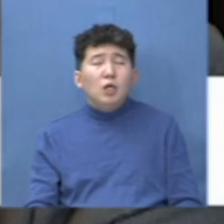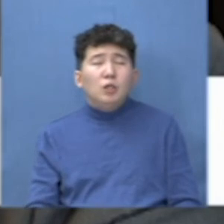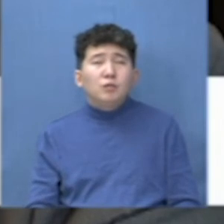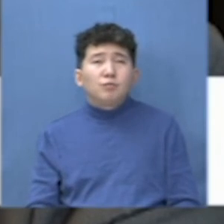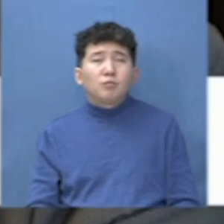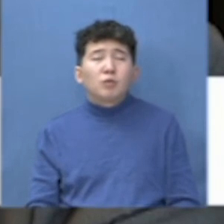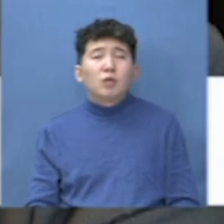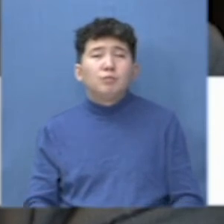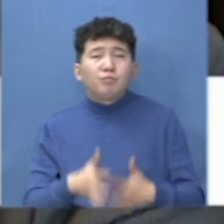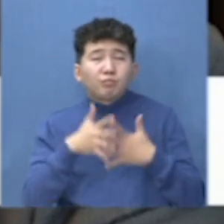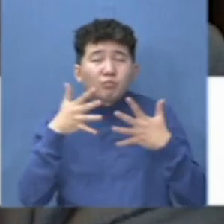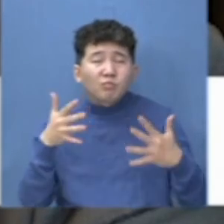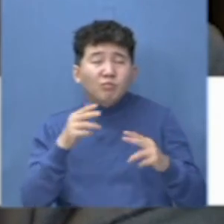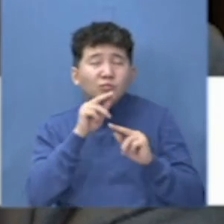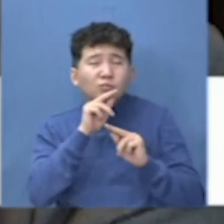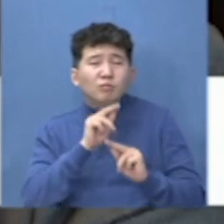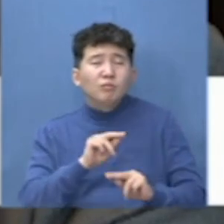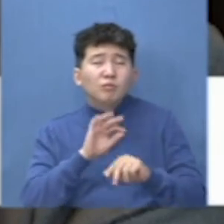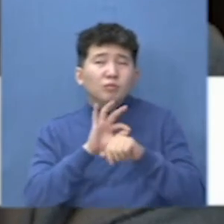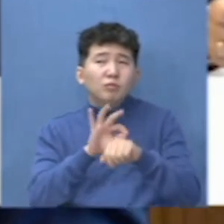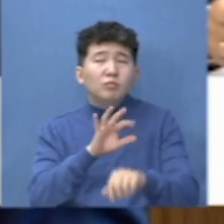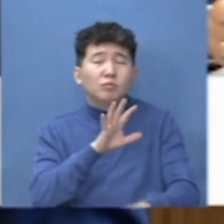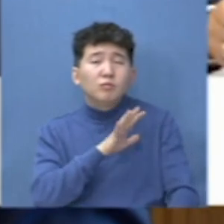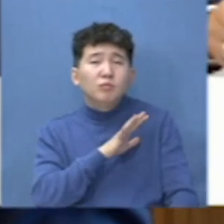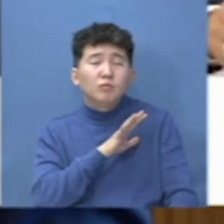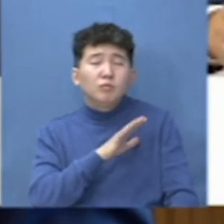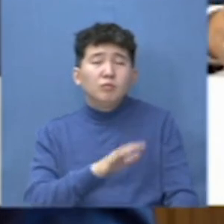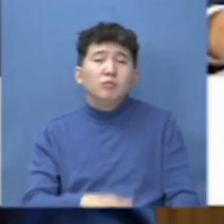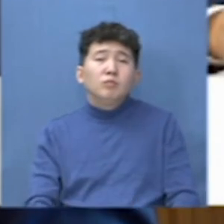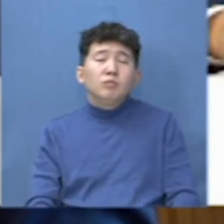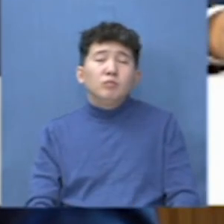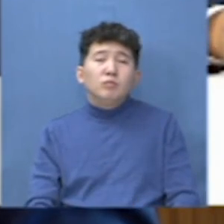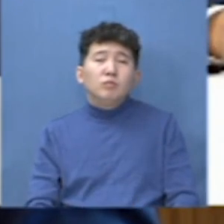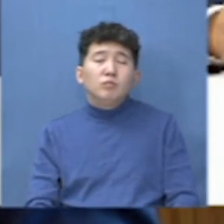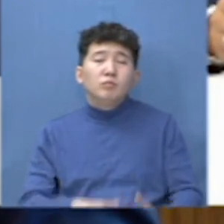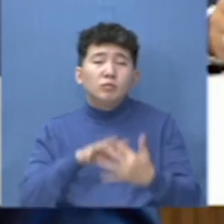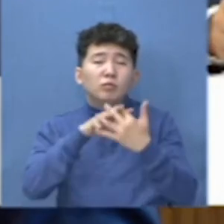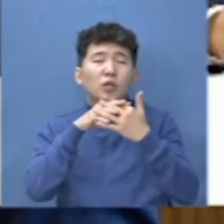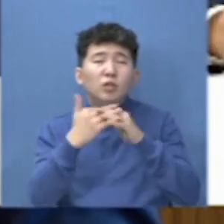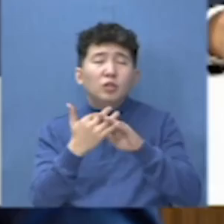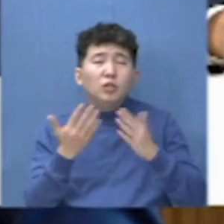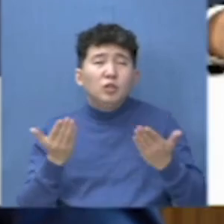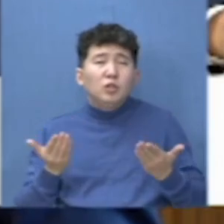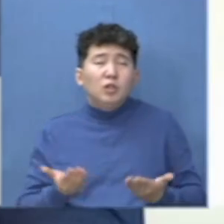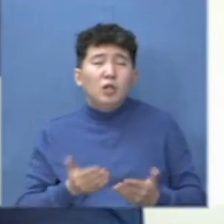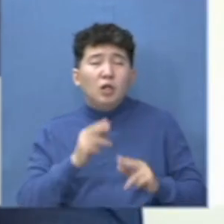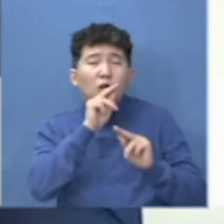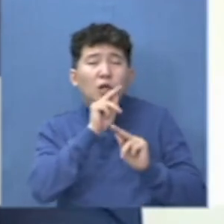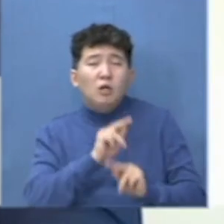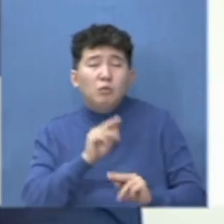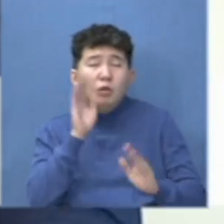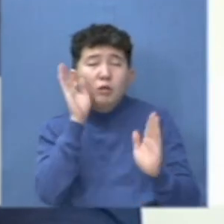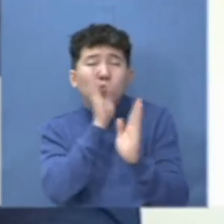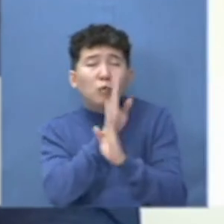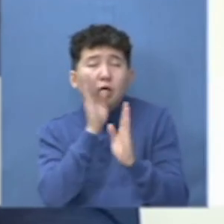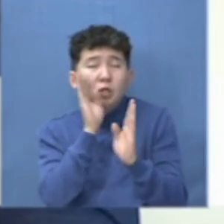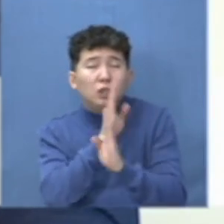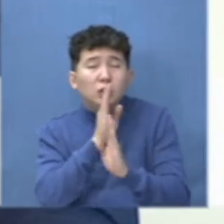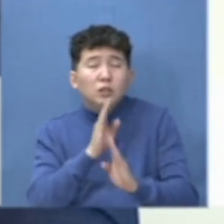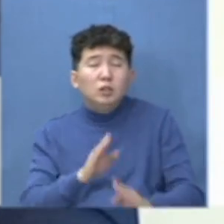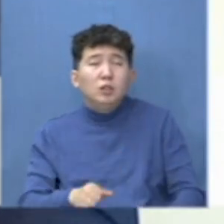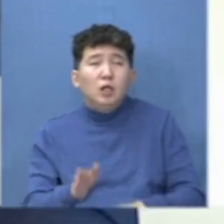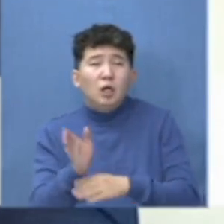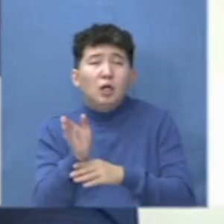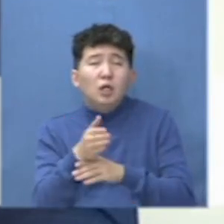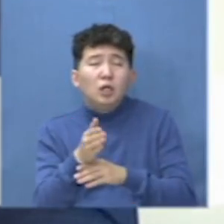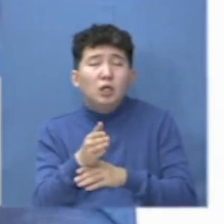Өңірде балық шаруашылығына жете мән берсе, алдымен көл жағалай қонған ауыл тұрғындарына жұмыс, табиғат пайдаланушылар тауарлы балық